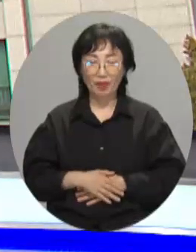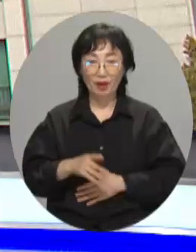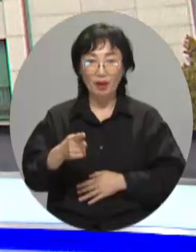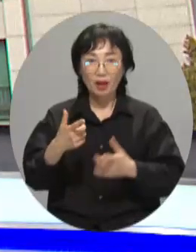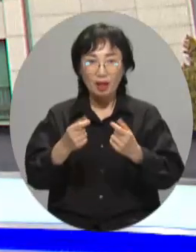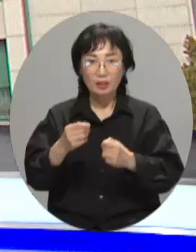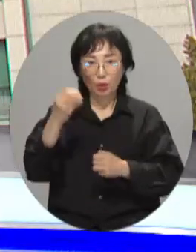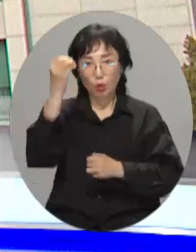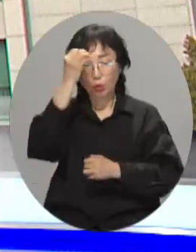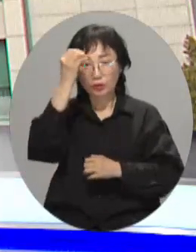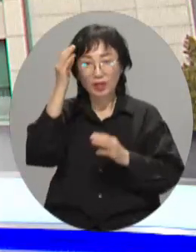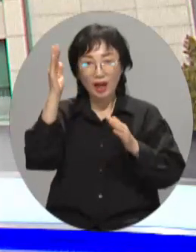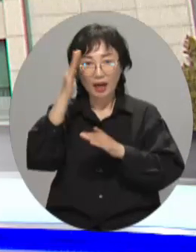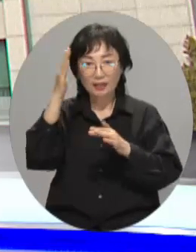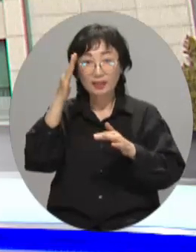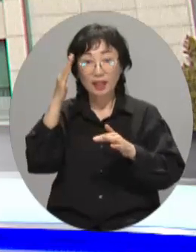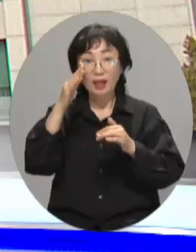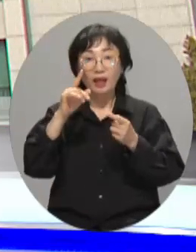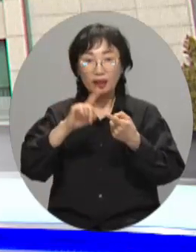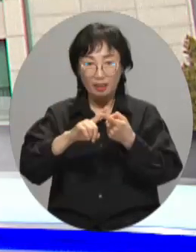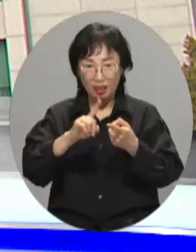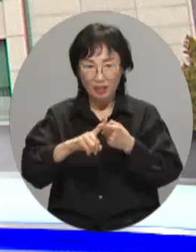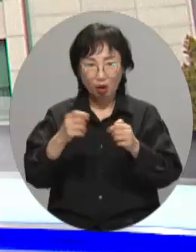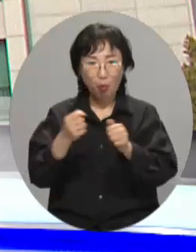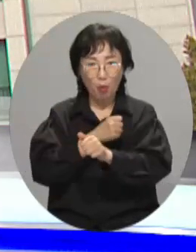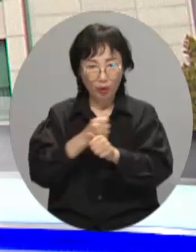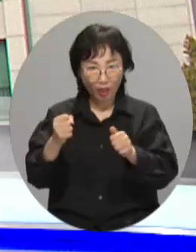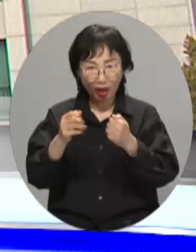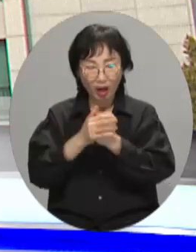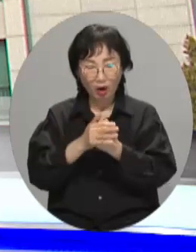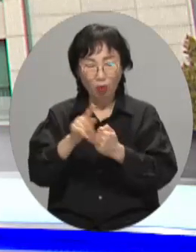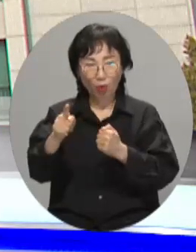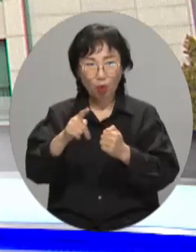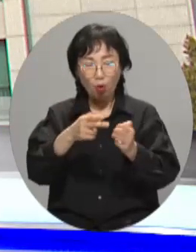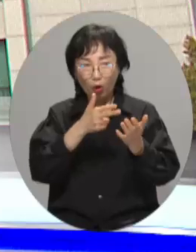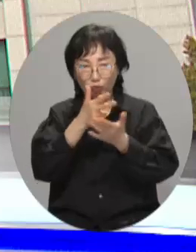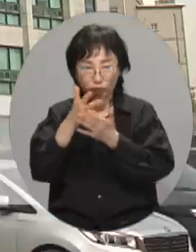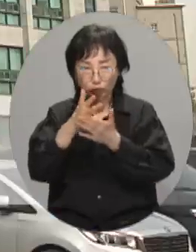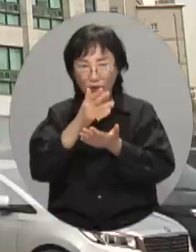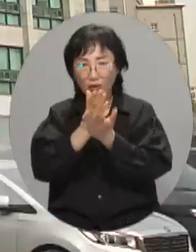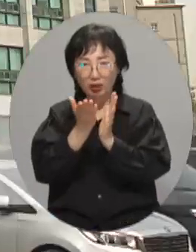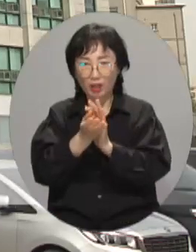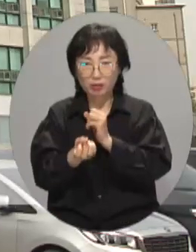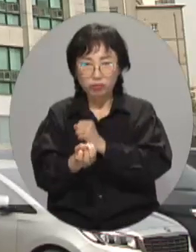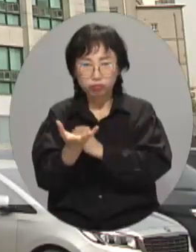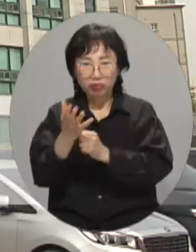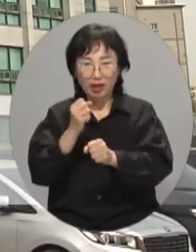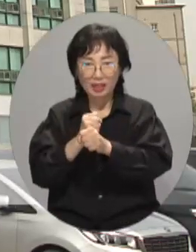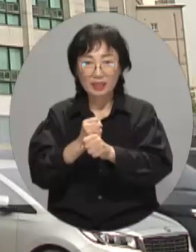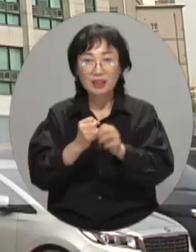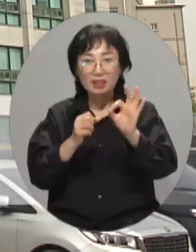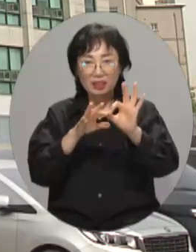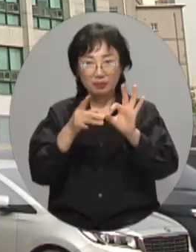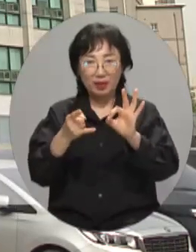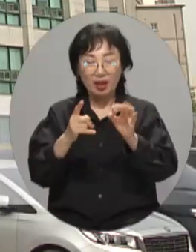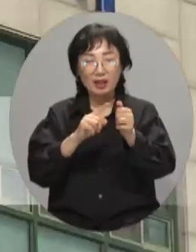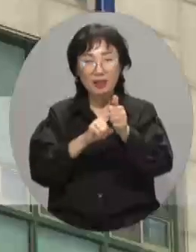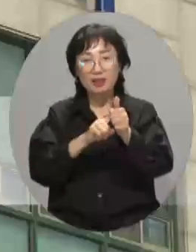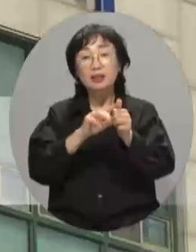가출 여고생을 숙박업소로 데려가 폭행하고 범행 장면을 유포한 혐의를 받는 10대 A양이 경찰에